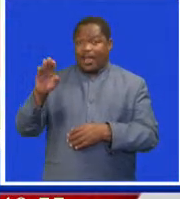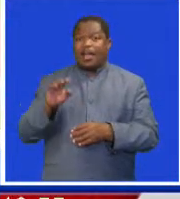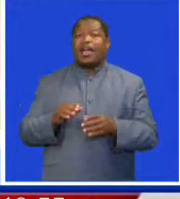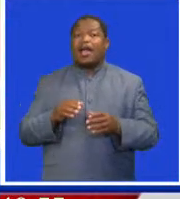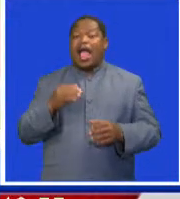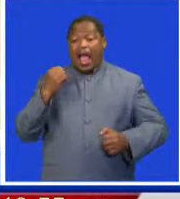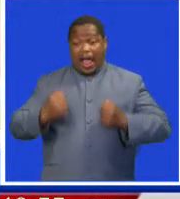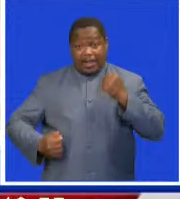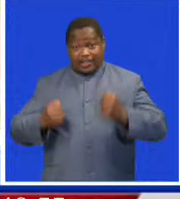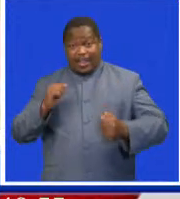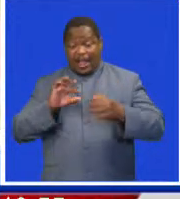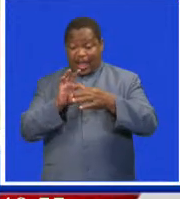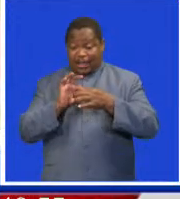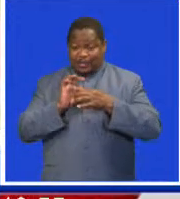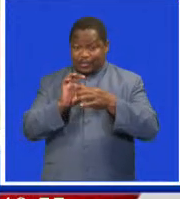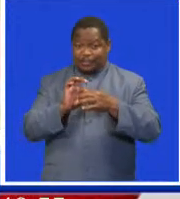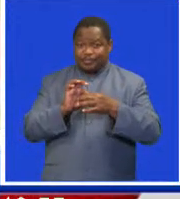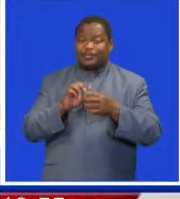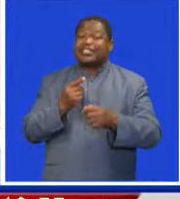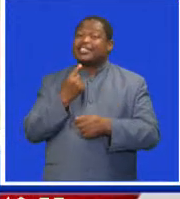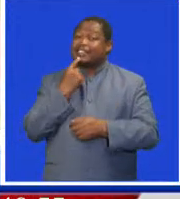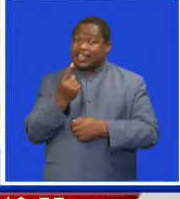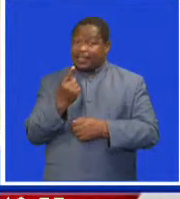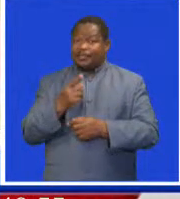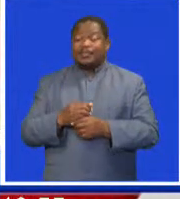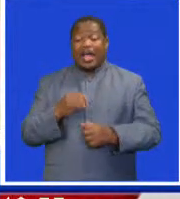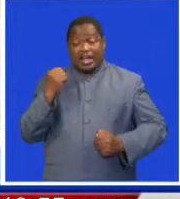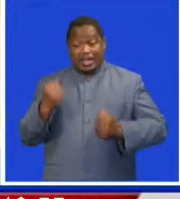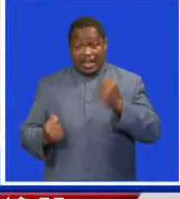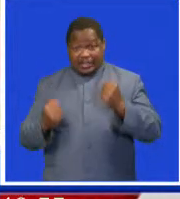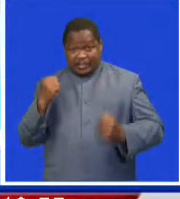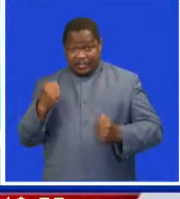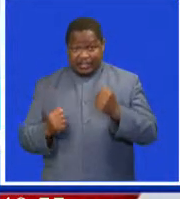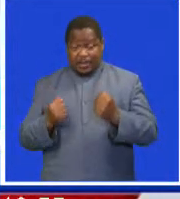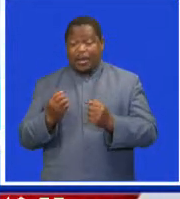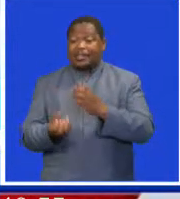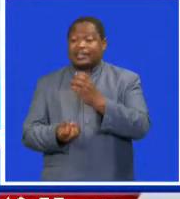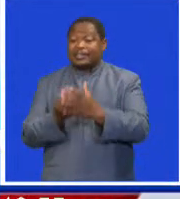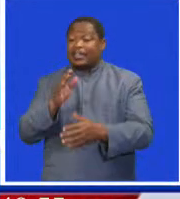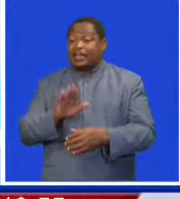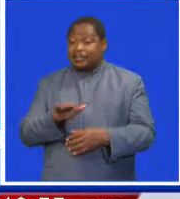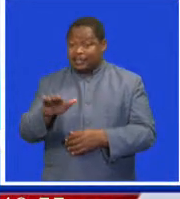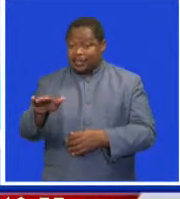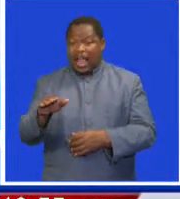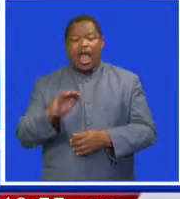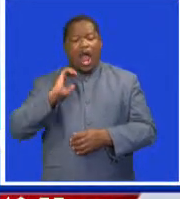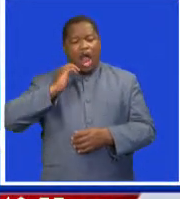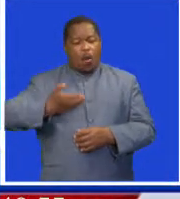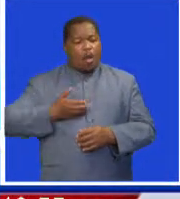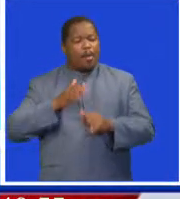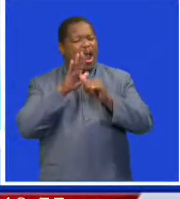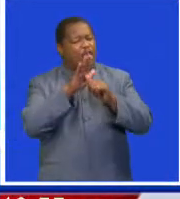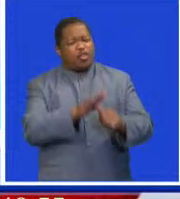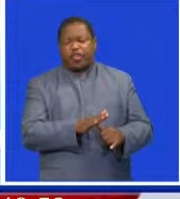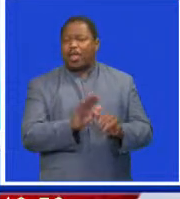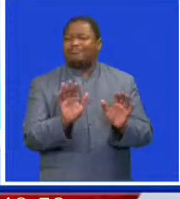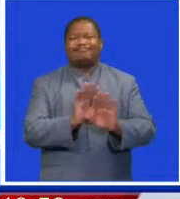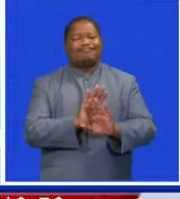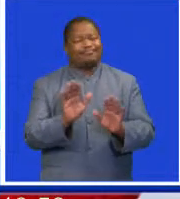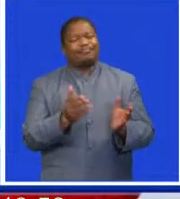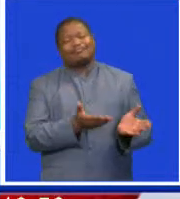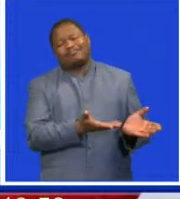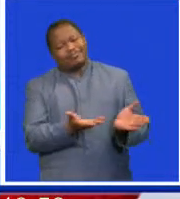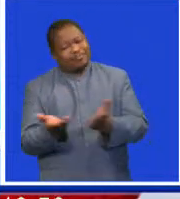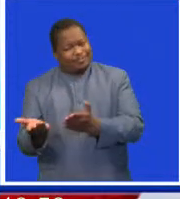ukuthi imidlalo labantu oyibamba yeliba ngeke bavumele bomake ukuthi babe incenya lemidlalo lemidlalo ematubane kuthiwa